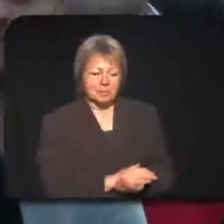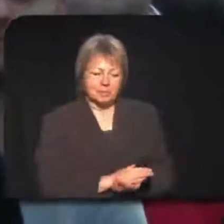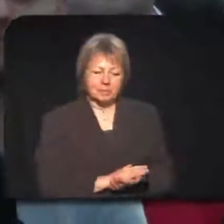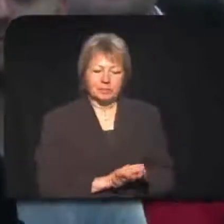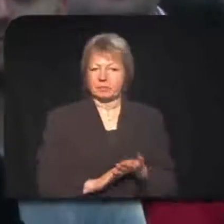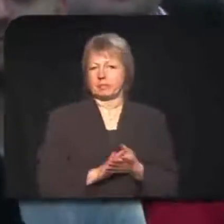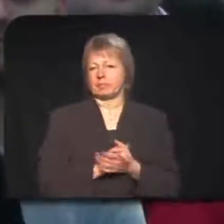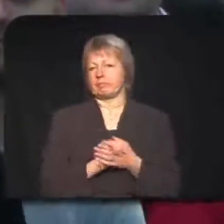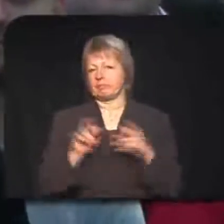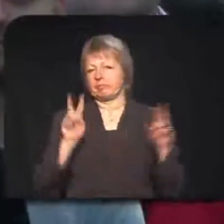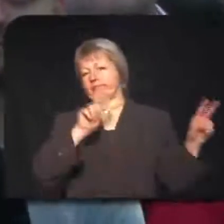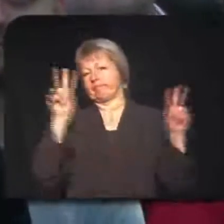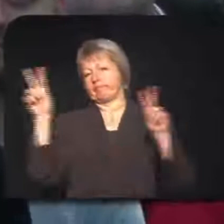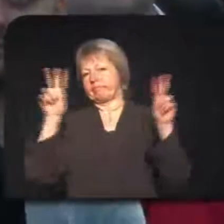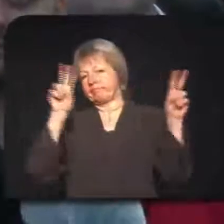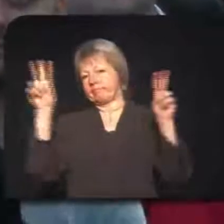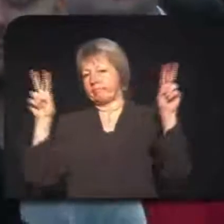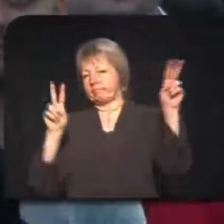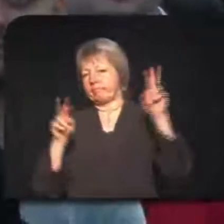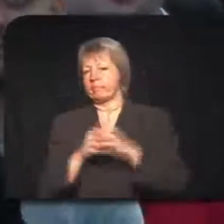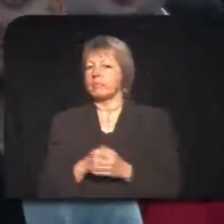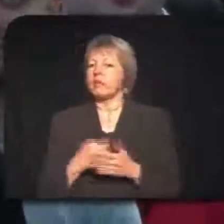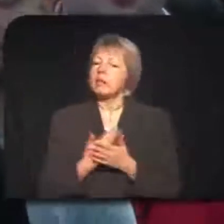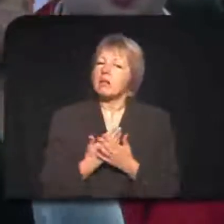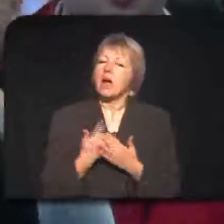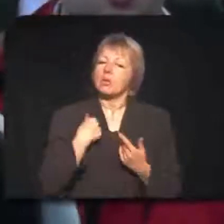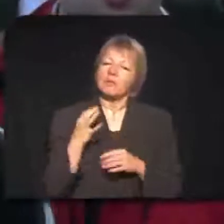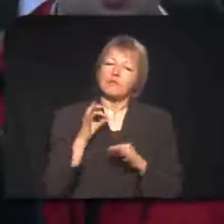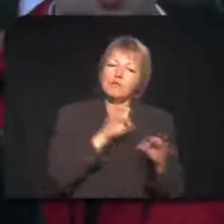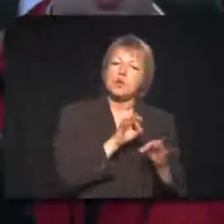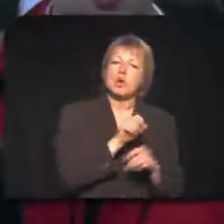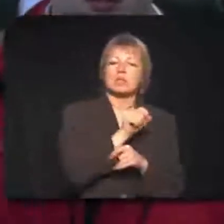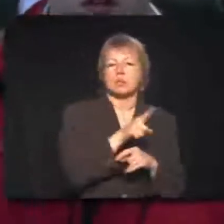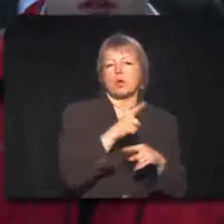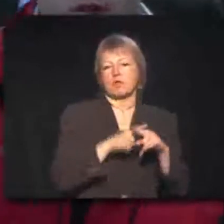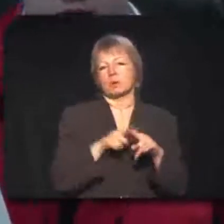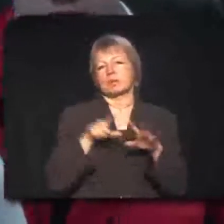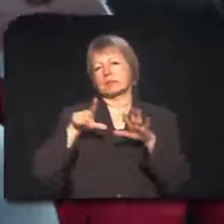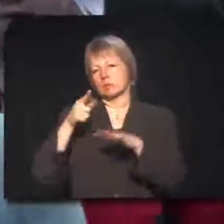ich bin für 12 und 27 danke